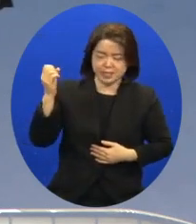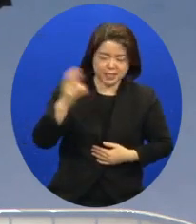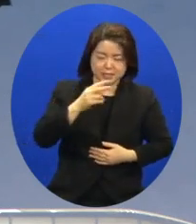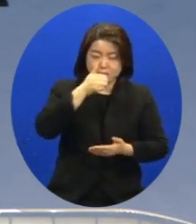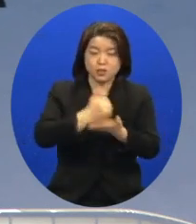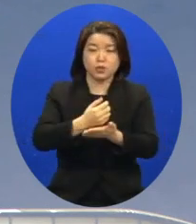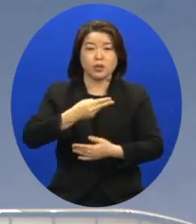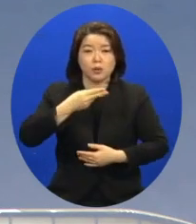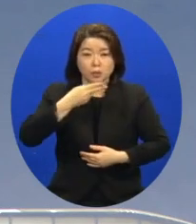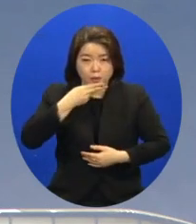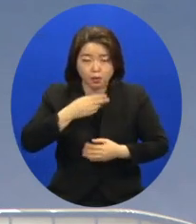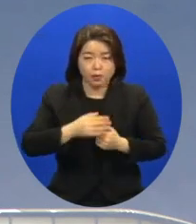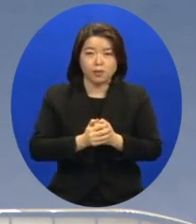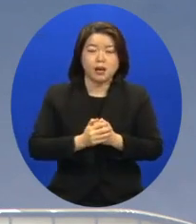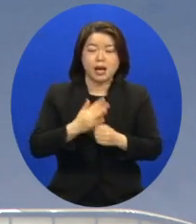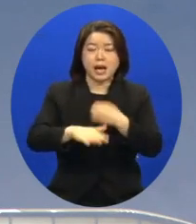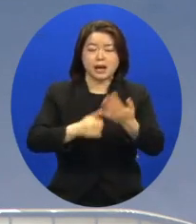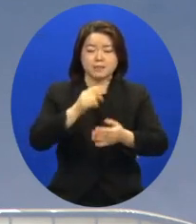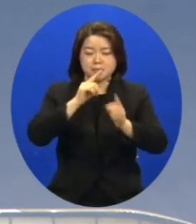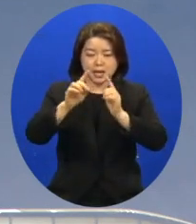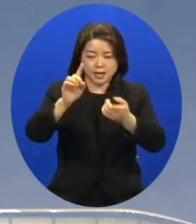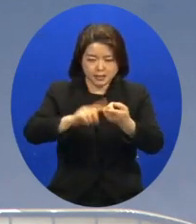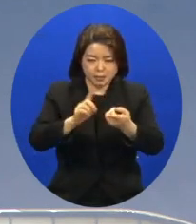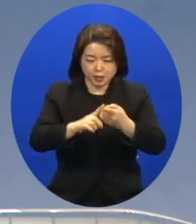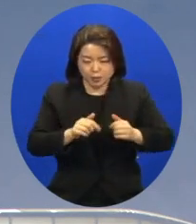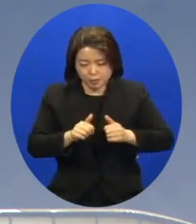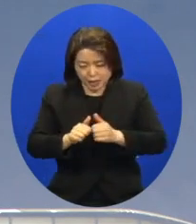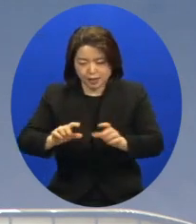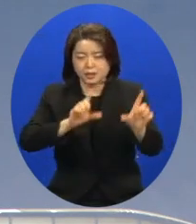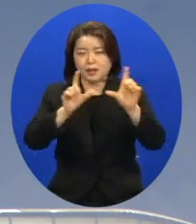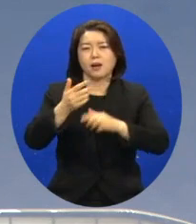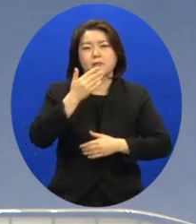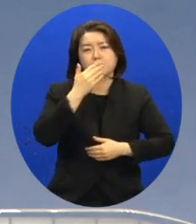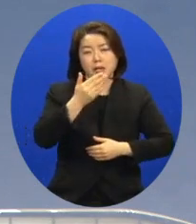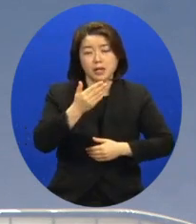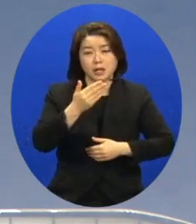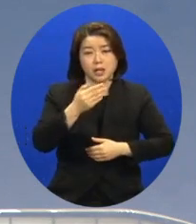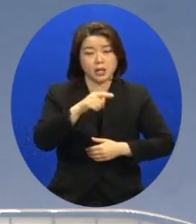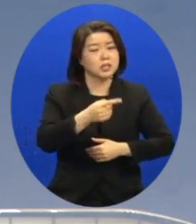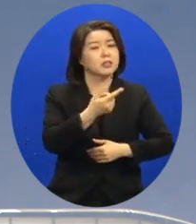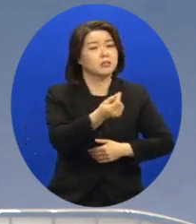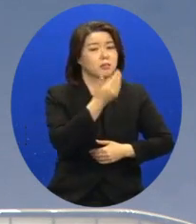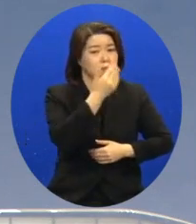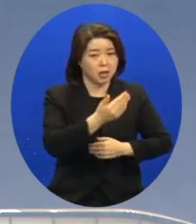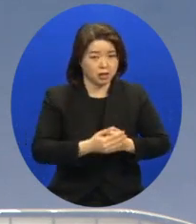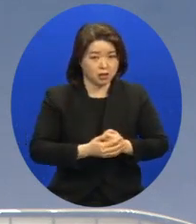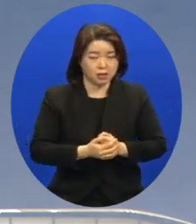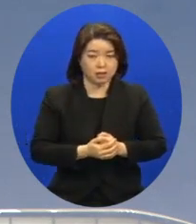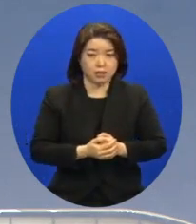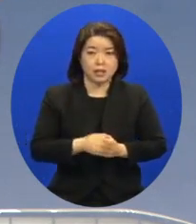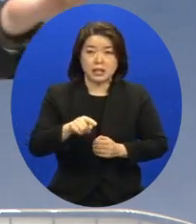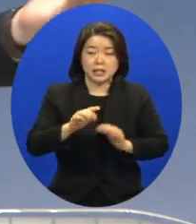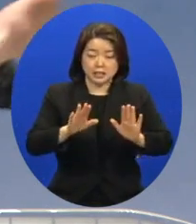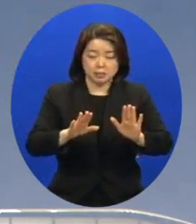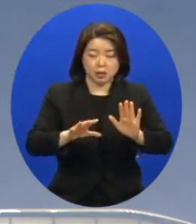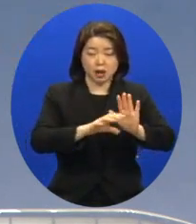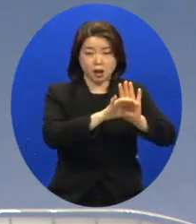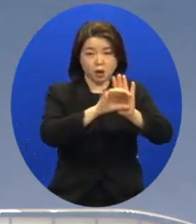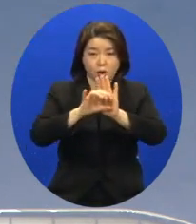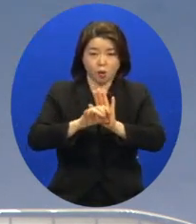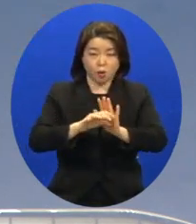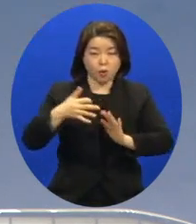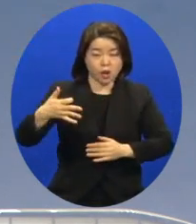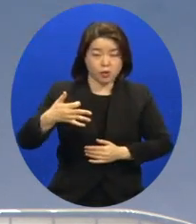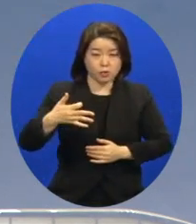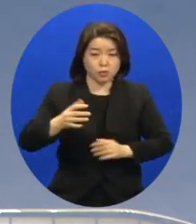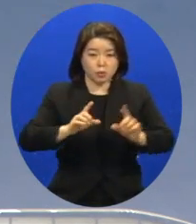않고 하나님 말씀대로만 살겠습니다. 못하실 것 같아요. 이번 코로나19 사태를 한번